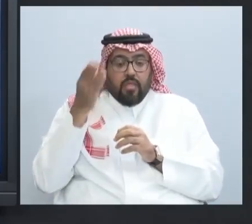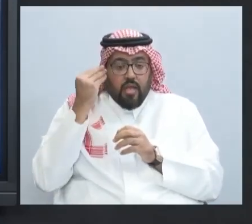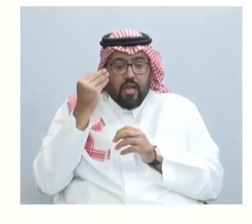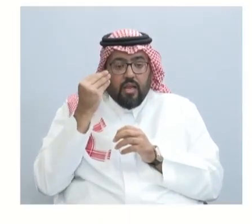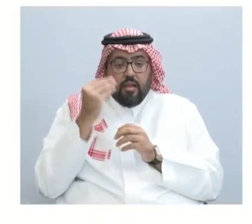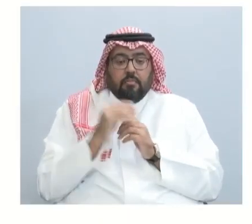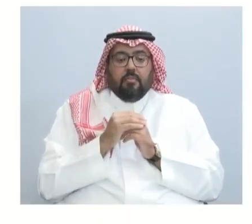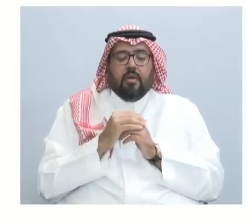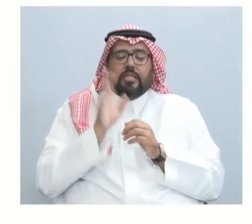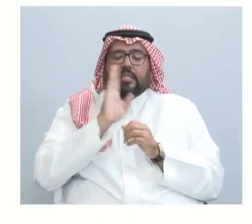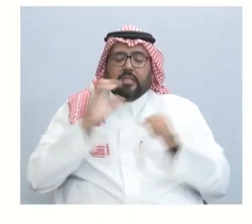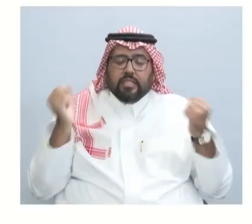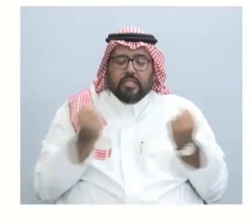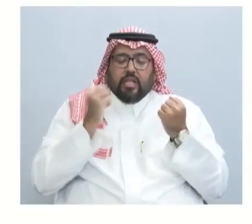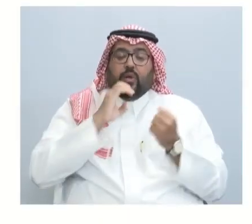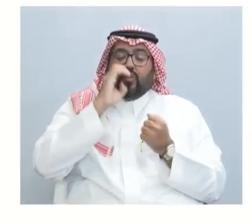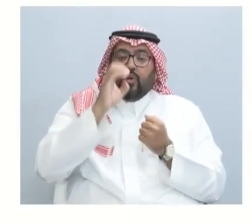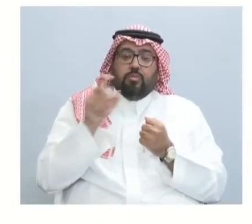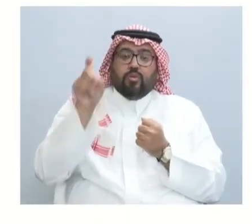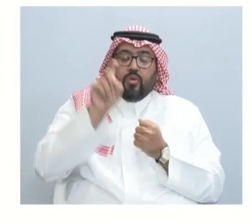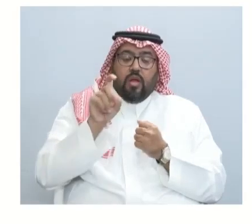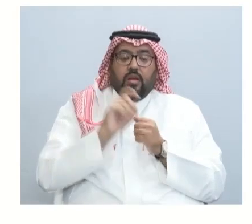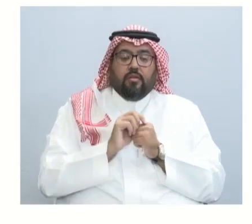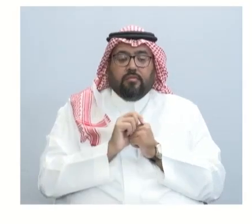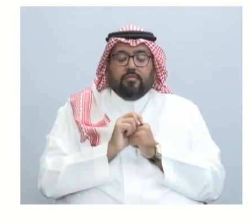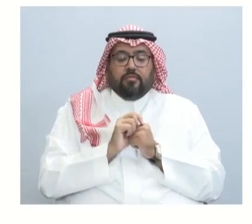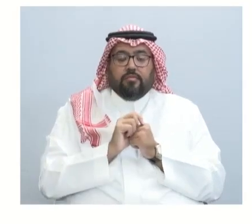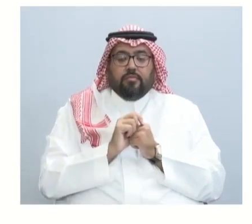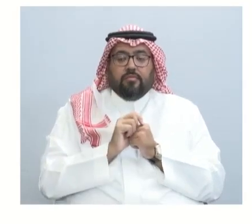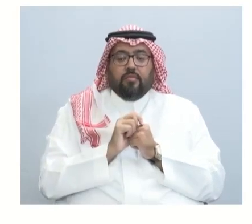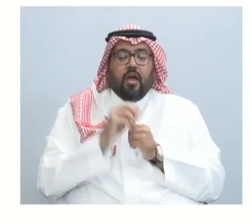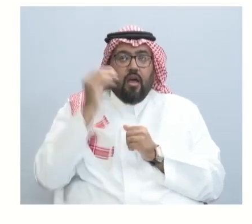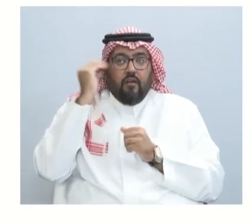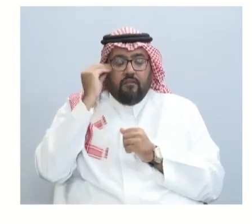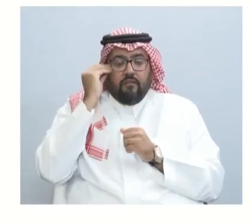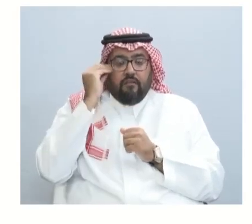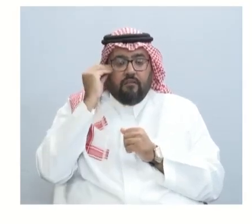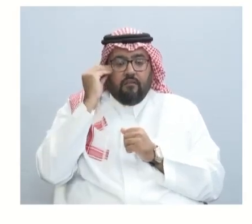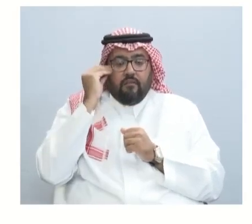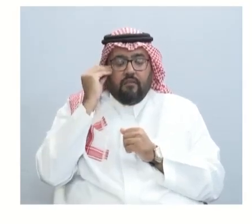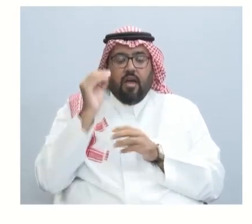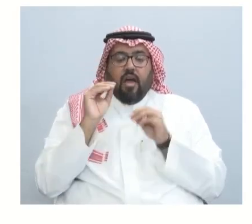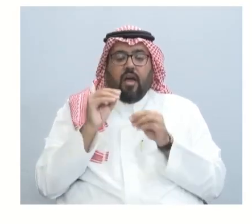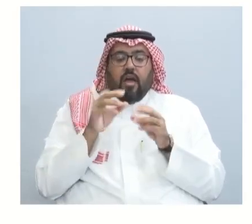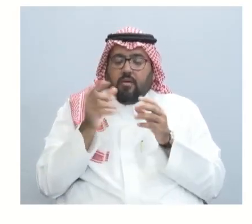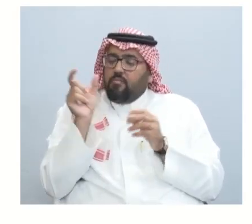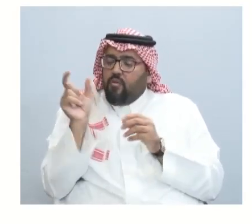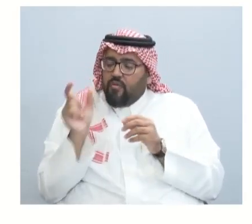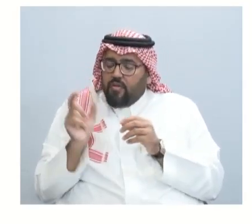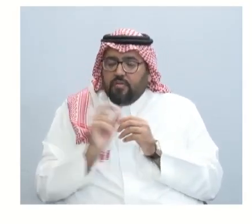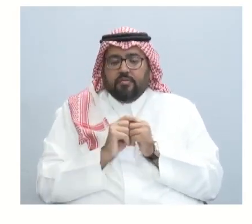ونحاول الاجابه عن هذا التساؤل وذلك بالتعرف على عدد من المفردات